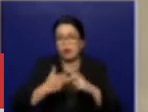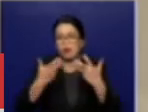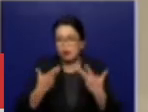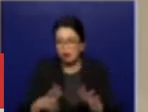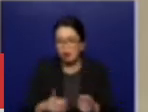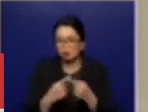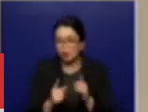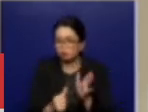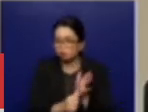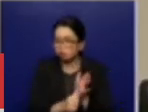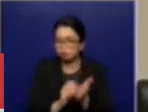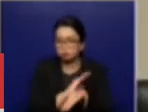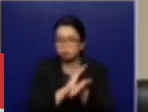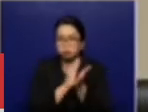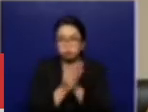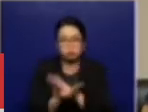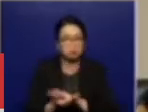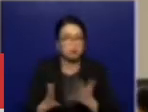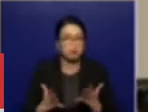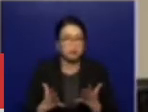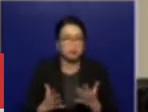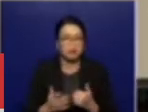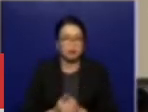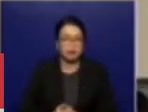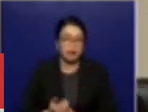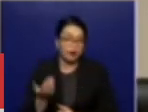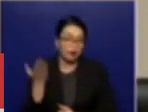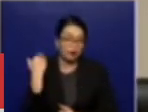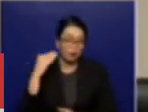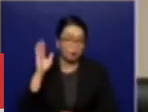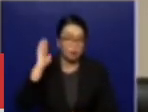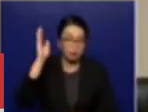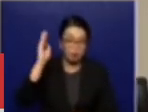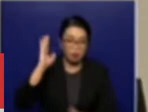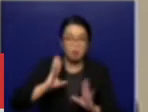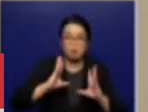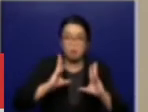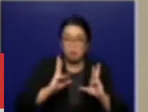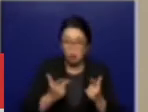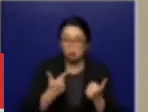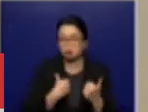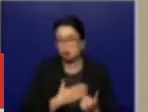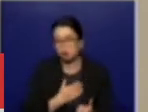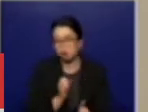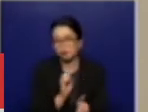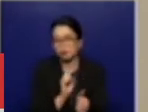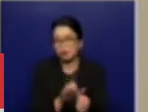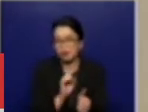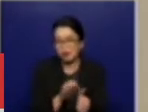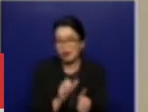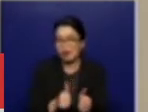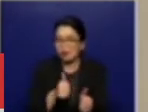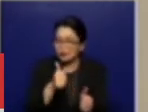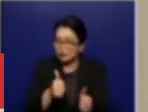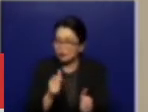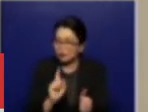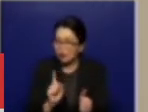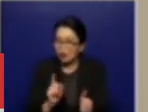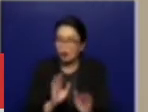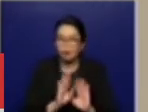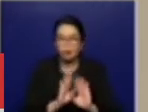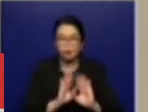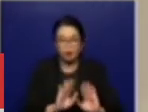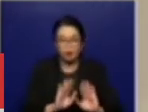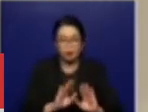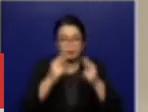ไขจบการอภิปรายนะครับช่วงนั้นนี่ผมจะขอเสนอแนะข้อเสนอแนะดีๆนะครับฝากไปยัง